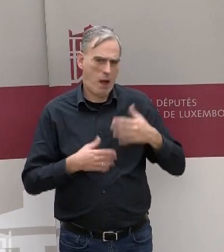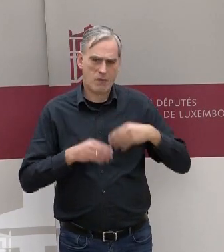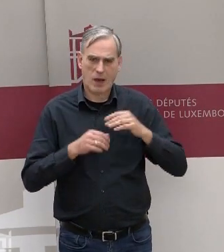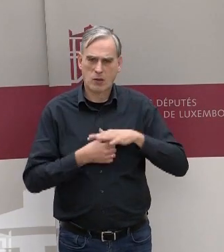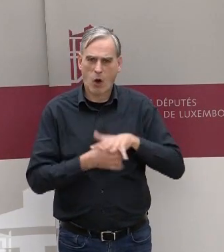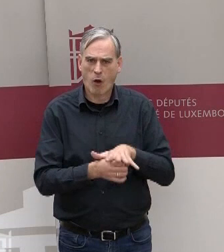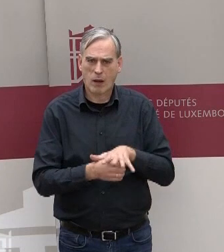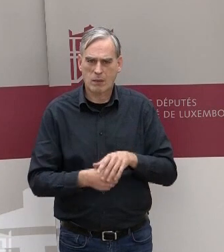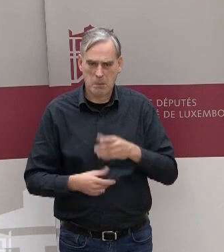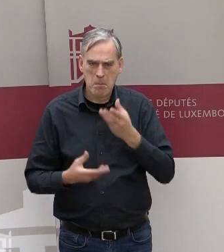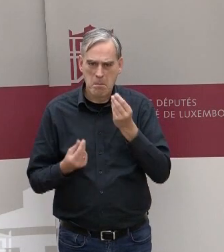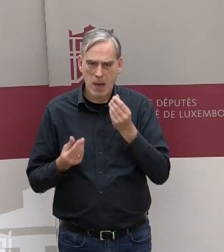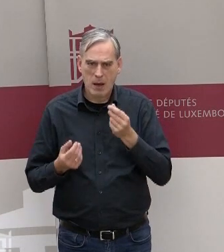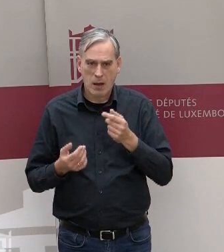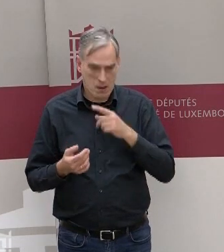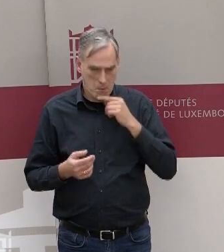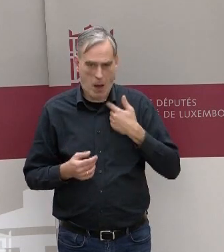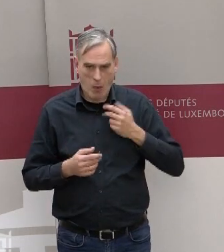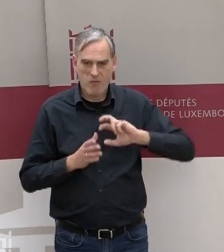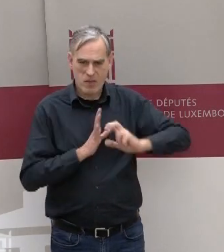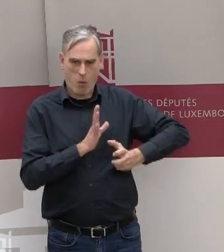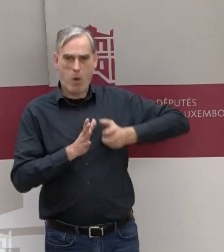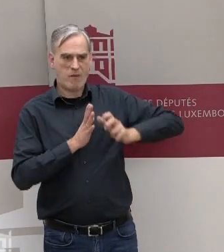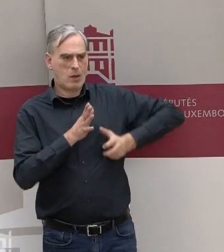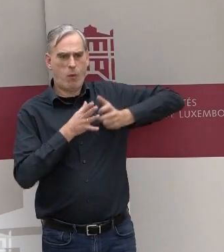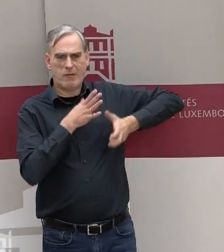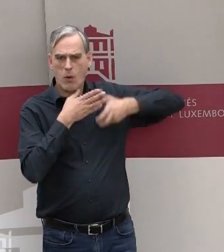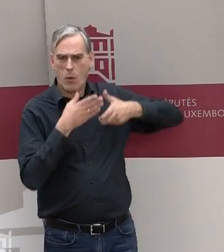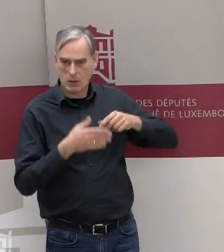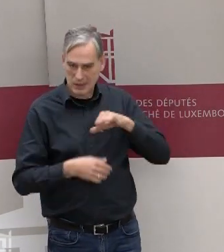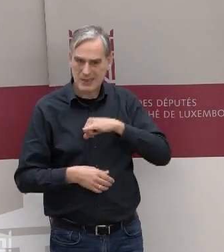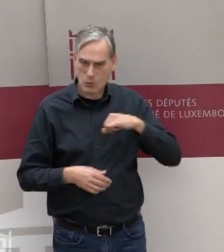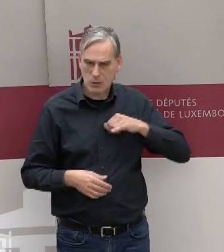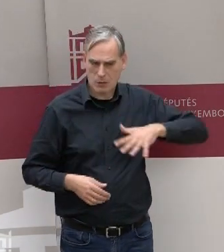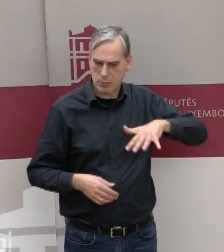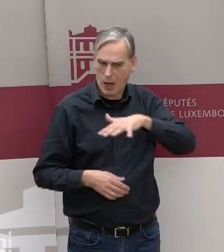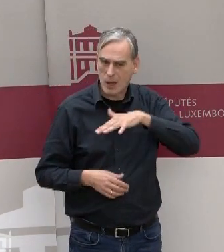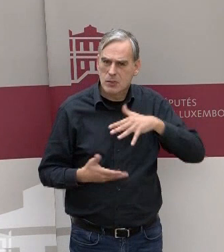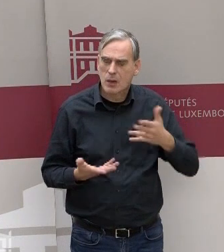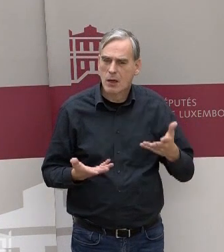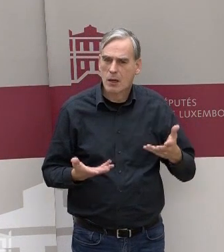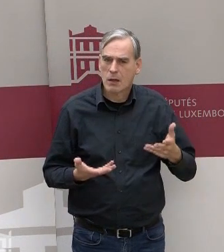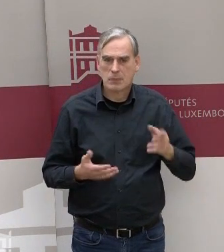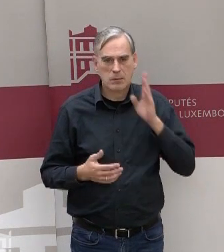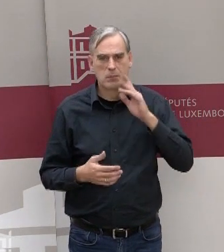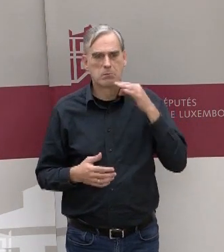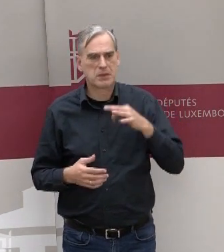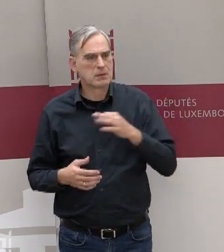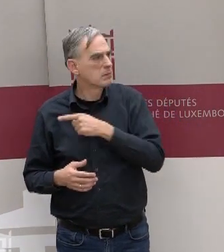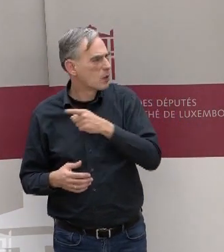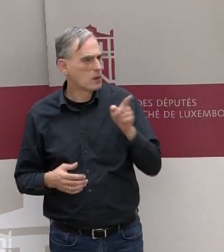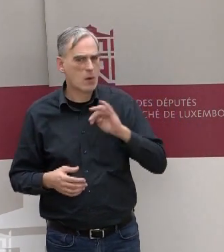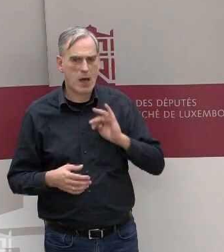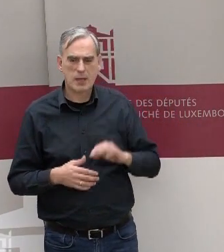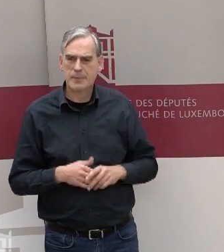haben. Gerade an unserem Gesundheitsbereich. Herr Präsident, liebe Kolleginnen und Kollegen, So wie ich